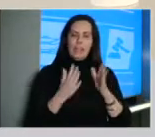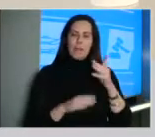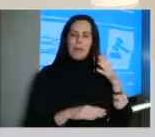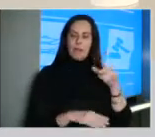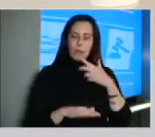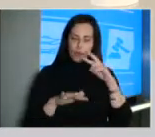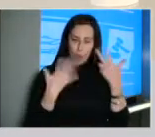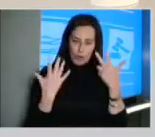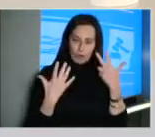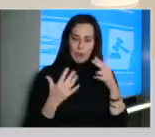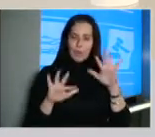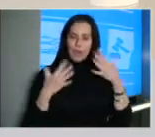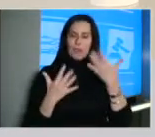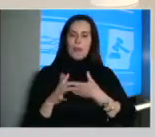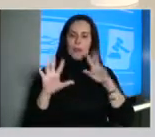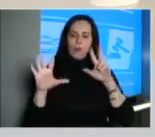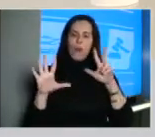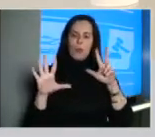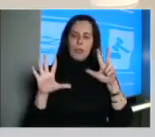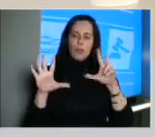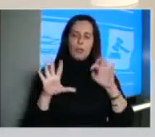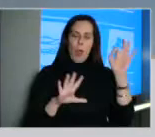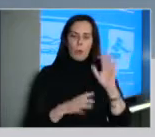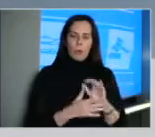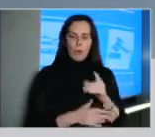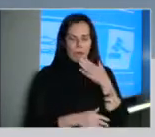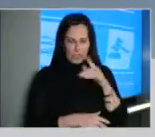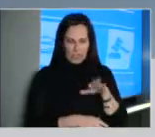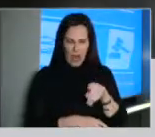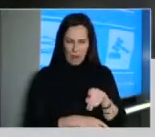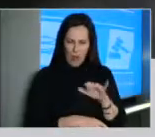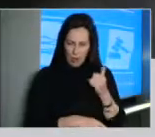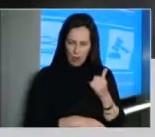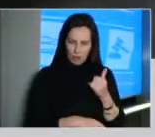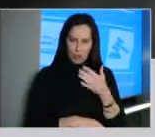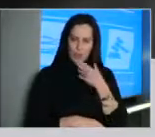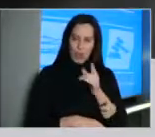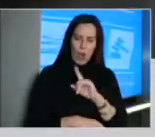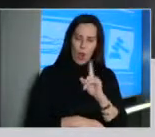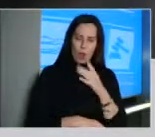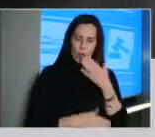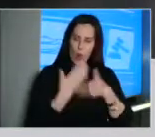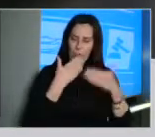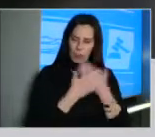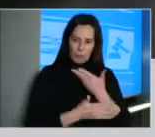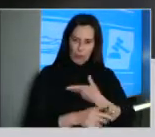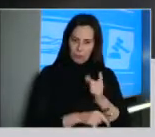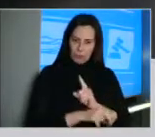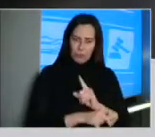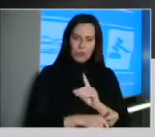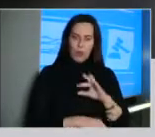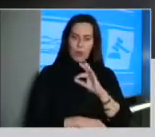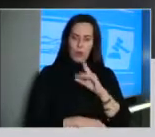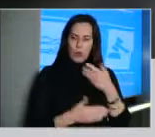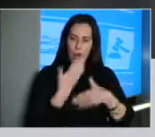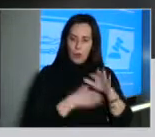היית 8 שנים מה-10, תקבל 8 עשיריות מהקצבה הבסיסית. בישראל זה גם ככה, אם אני לא טועה, נכון? לא, לא, עם העולים החדשים מה היה? לא, לא, לא, נתנו לרוסים,